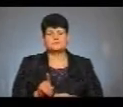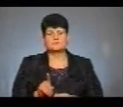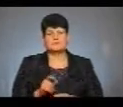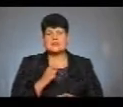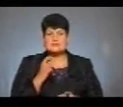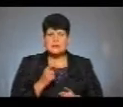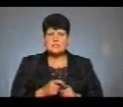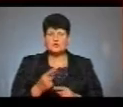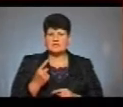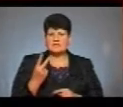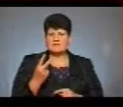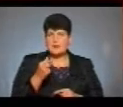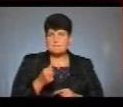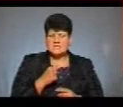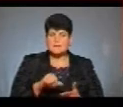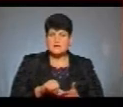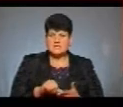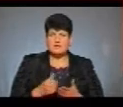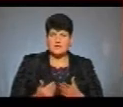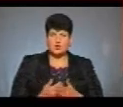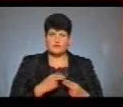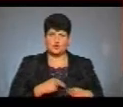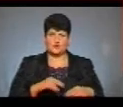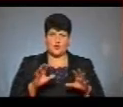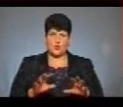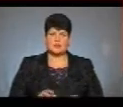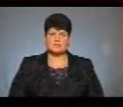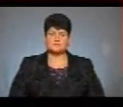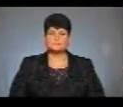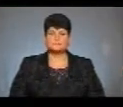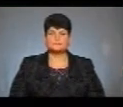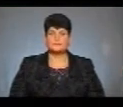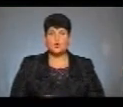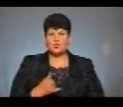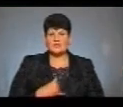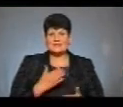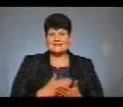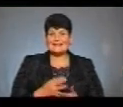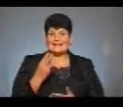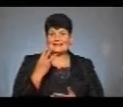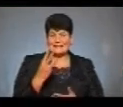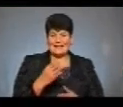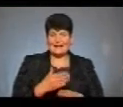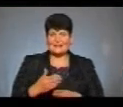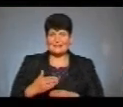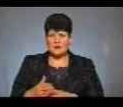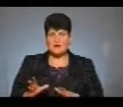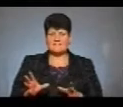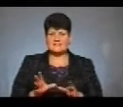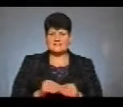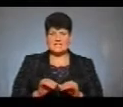сказали, що за 1-2 місяці представлять новий трудовий кодекс? У нас є 3 етапи взаємодії чи